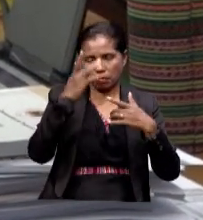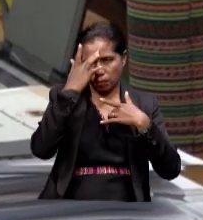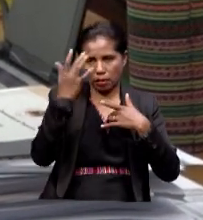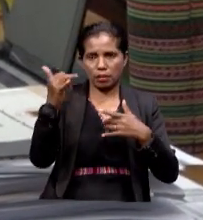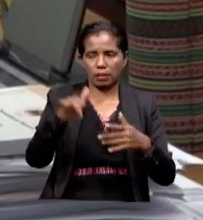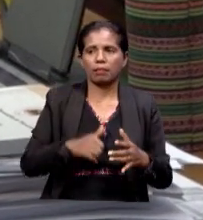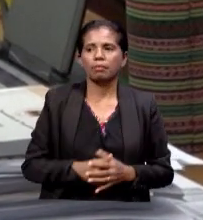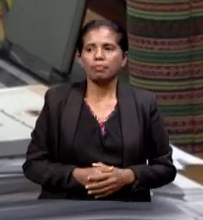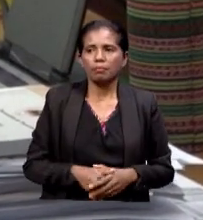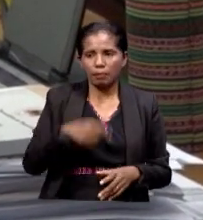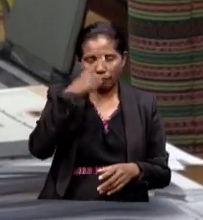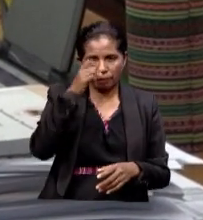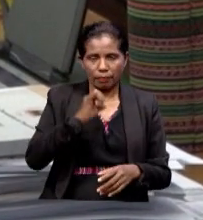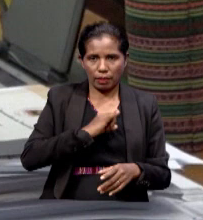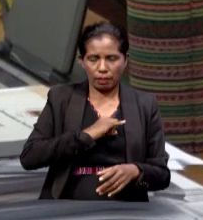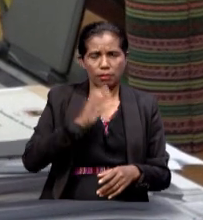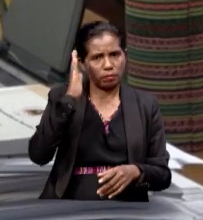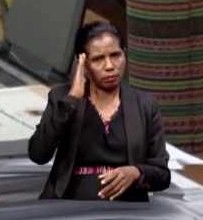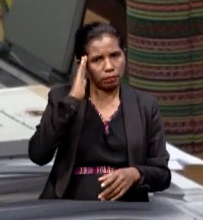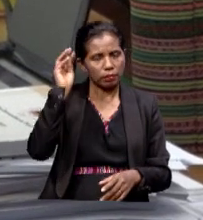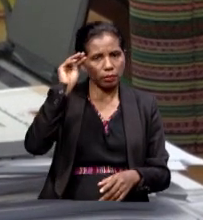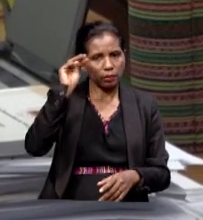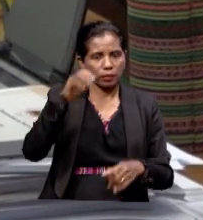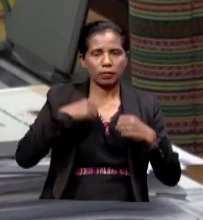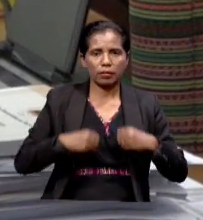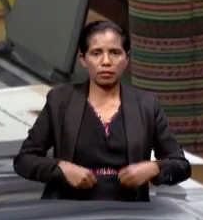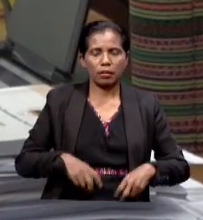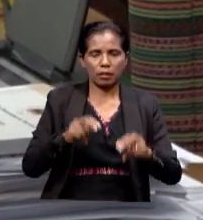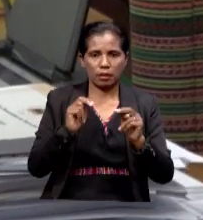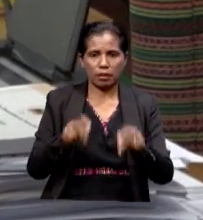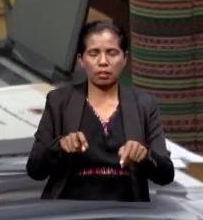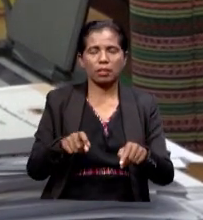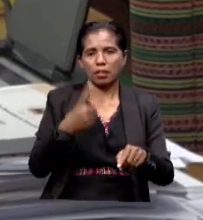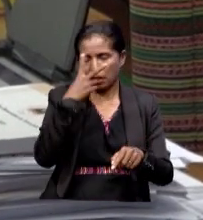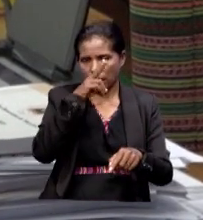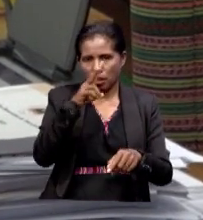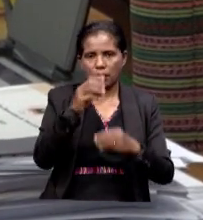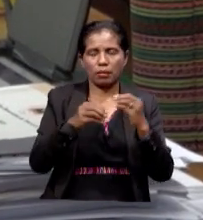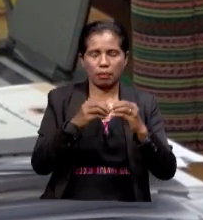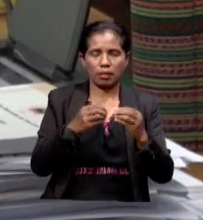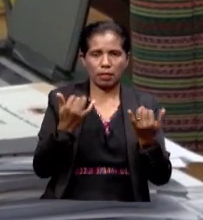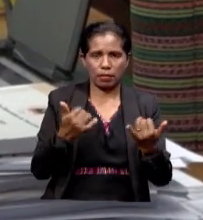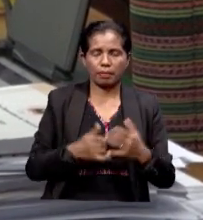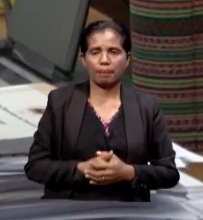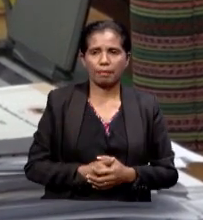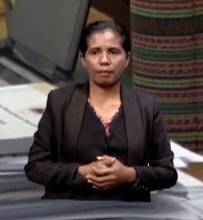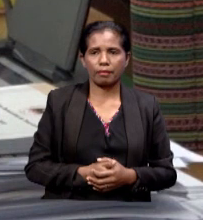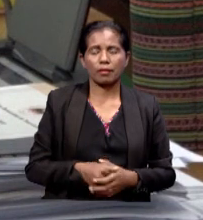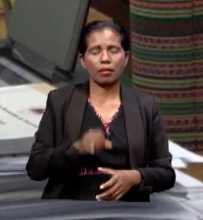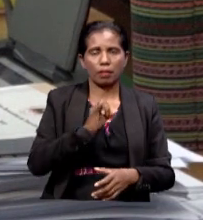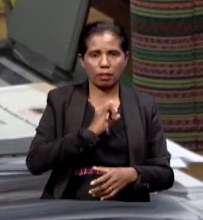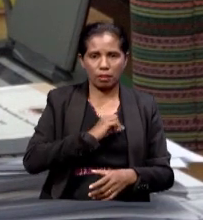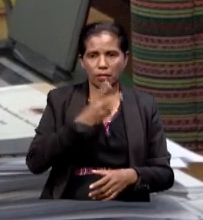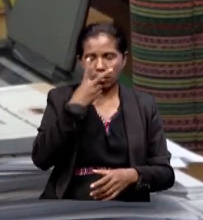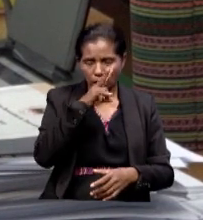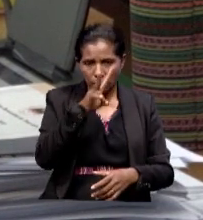ne, hau hanoi Ministério Saúde precisa hare assunto e da ne. Imos hau rasi kadwe sau